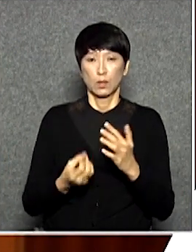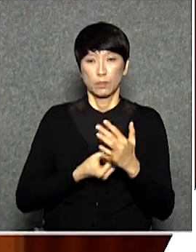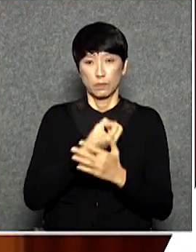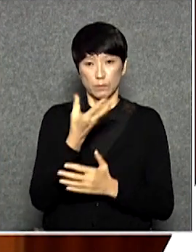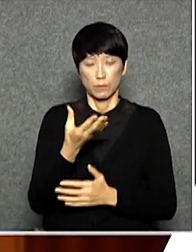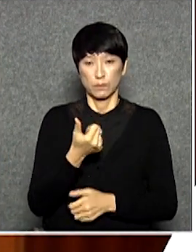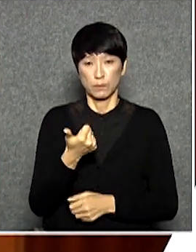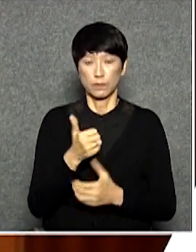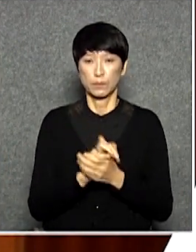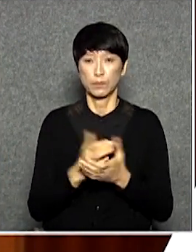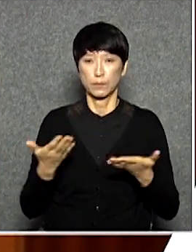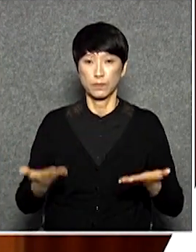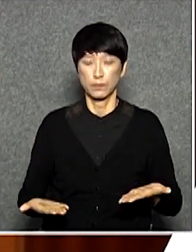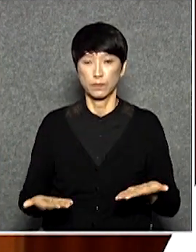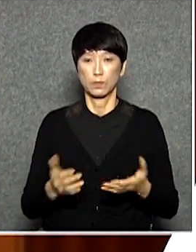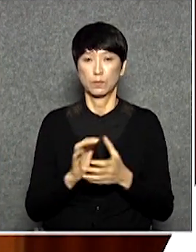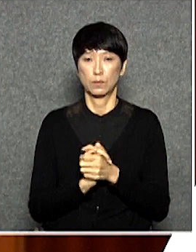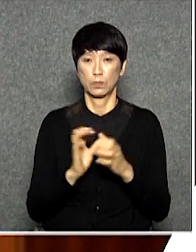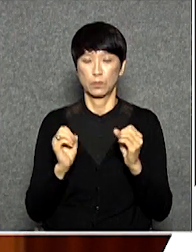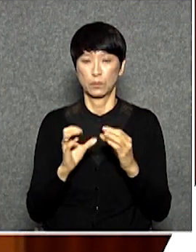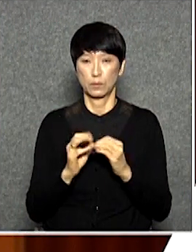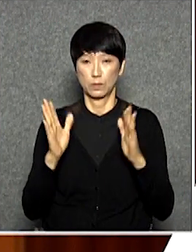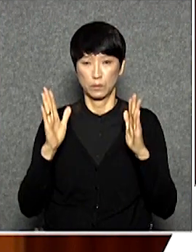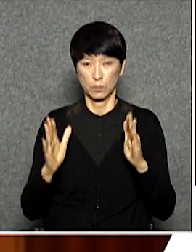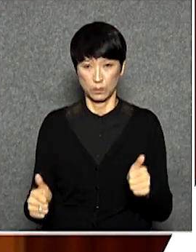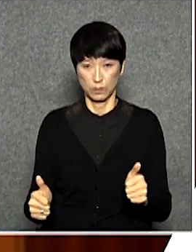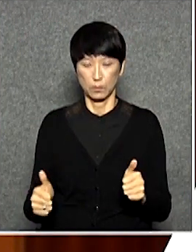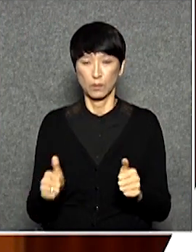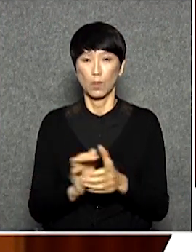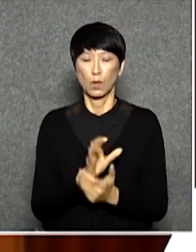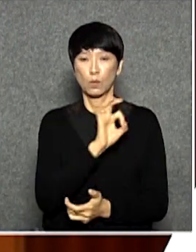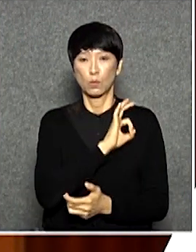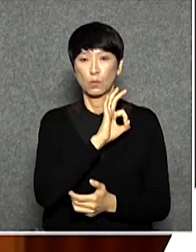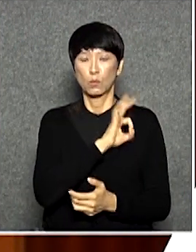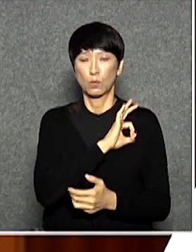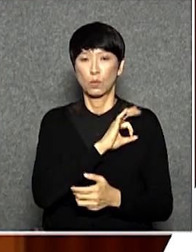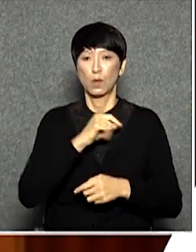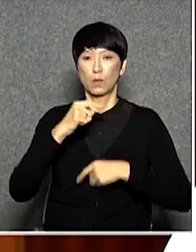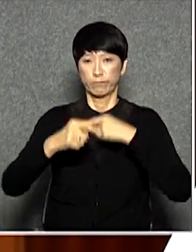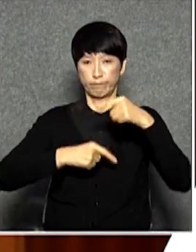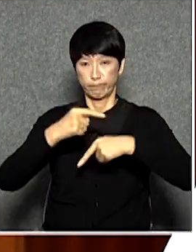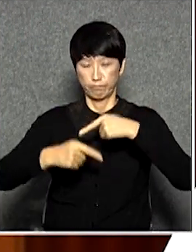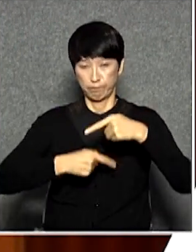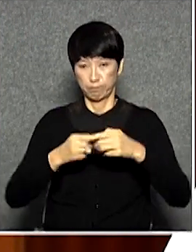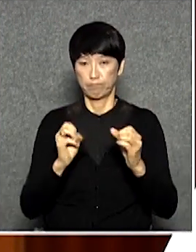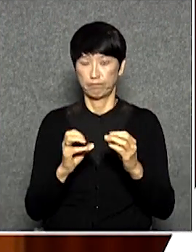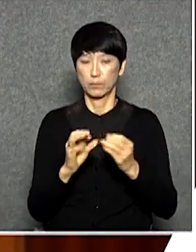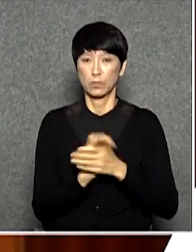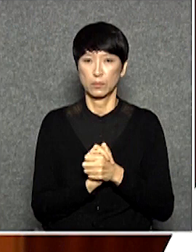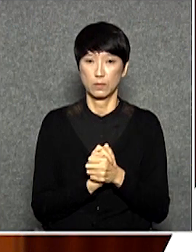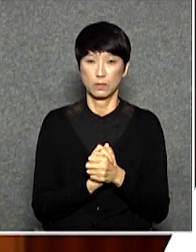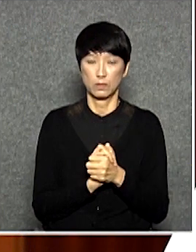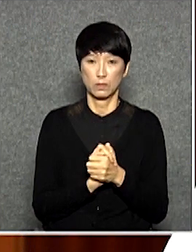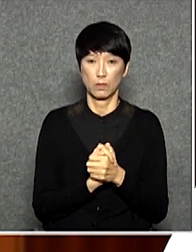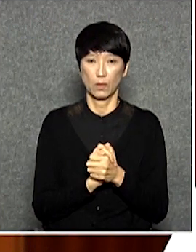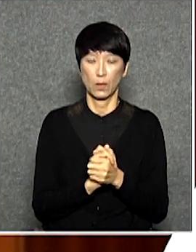主持呢個會議呢，呢個係一個正式嘅一個嘅大會會議嚟嘅。咁正式大會會議裏面呢，一定好多嘅